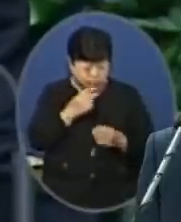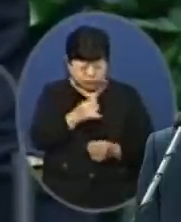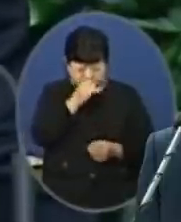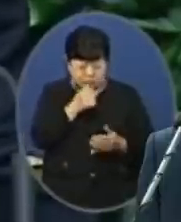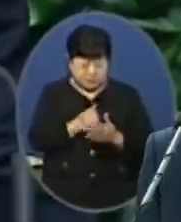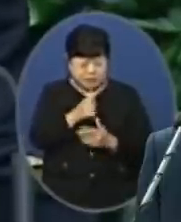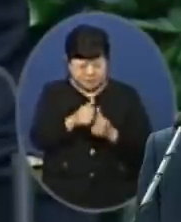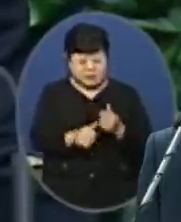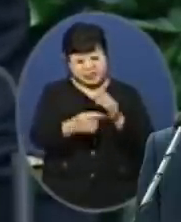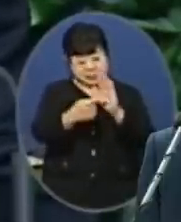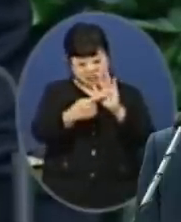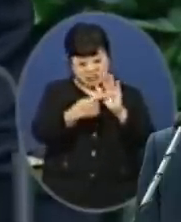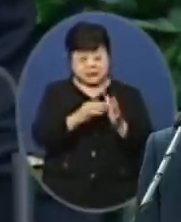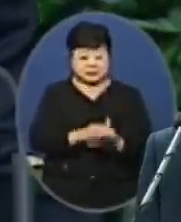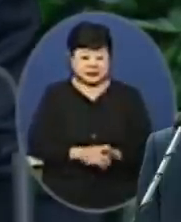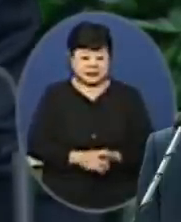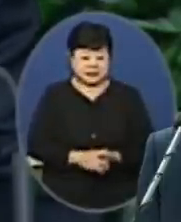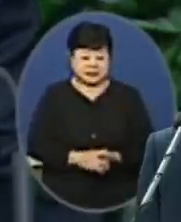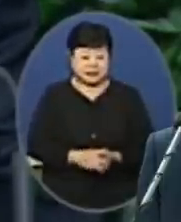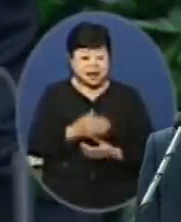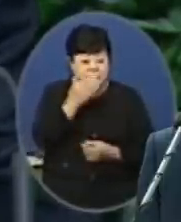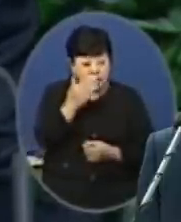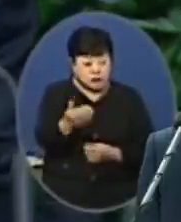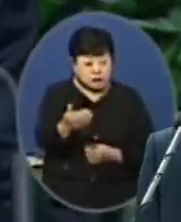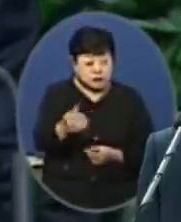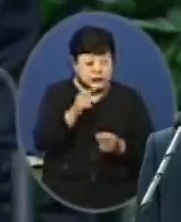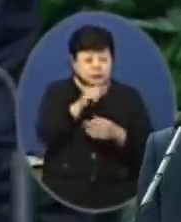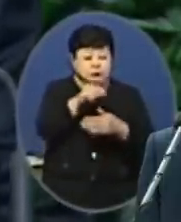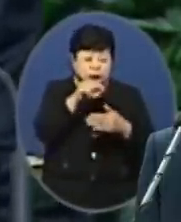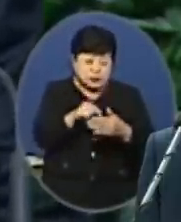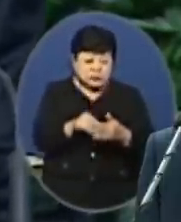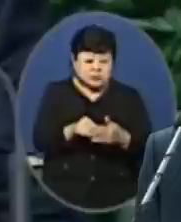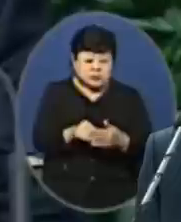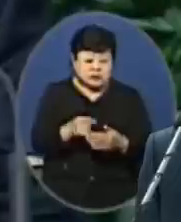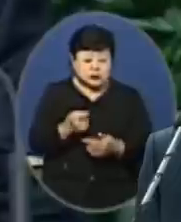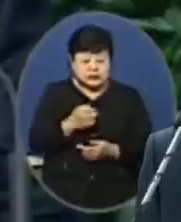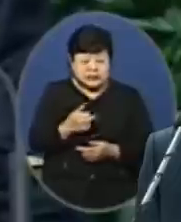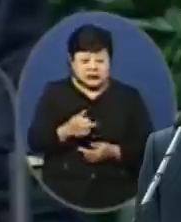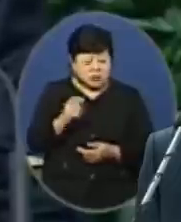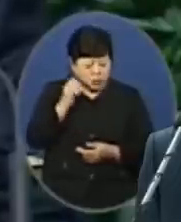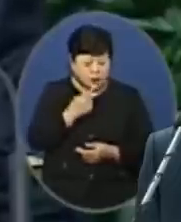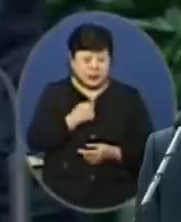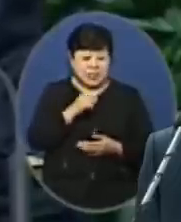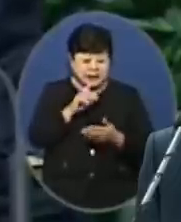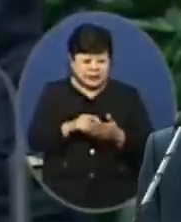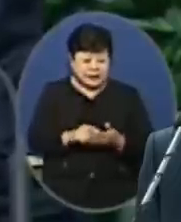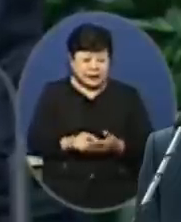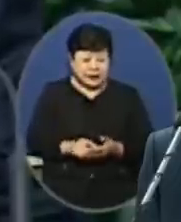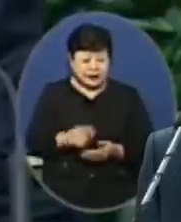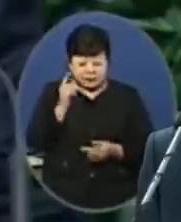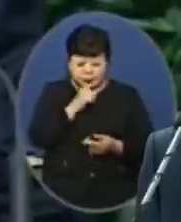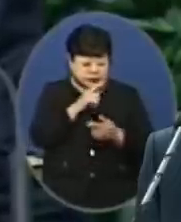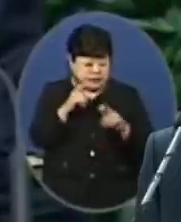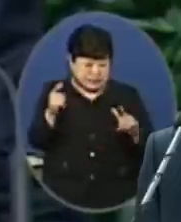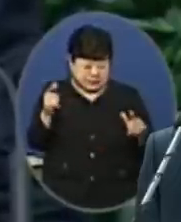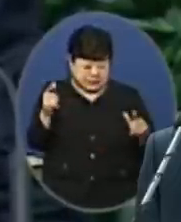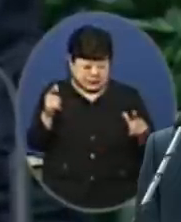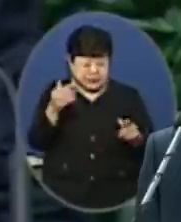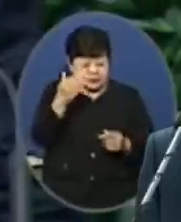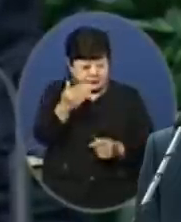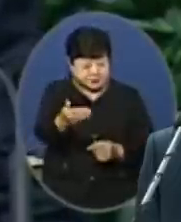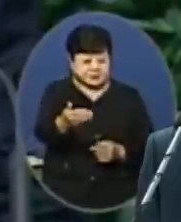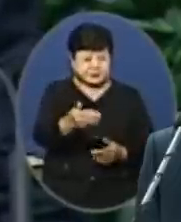하나님이 나타나신 것입니다. 그러므로 여러분의 삶 속에도 크고 적은 시련이 있으면 반드시 나쁘지 않습니다.